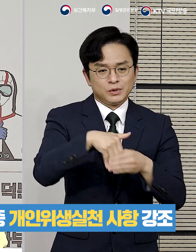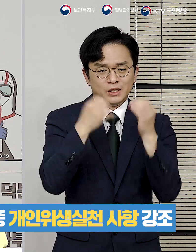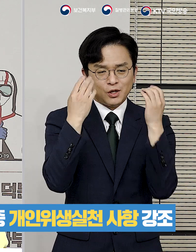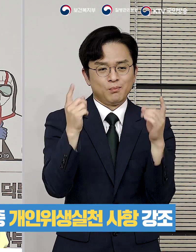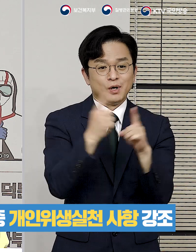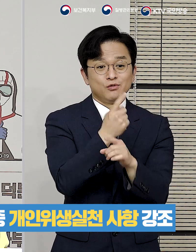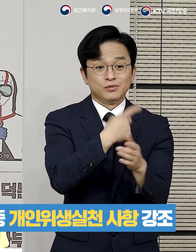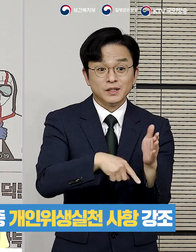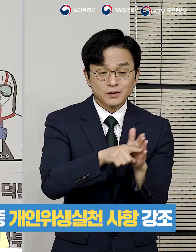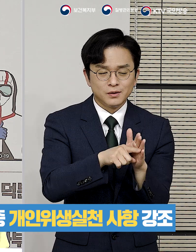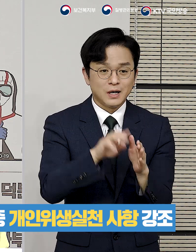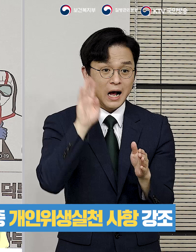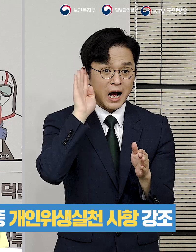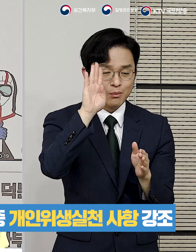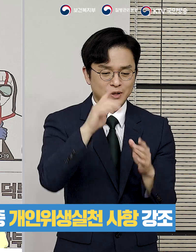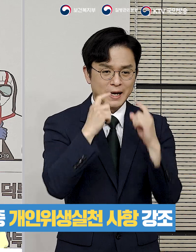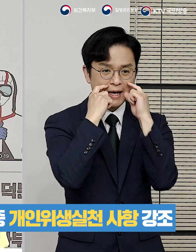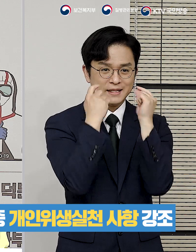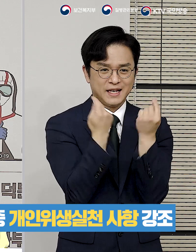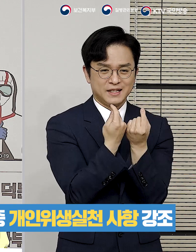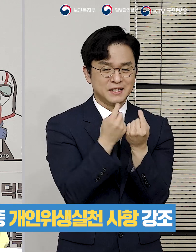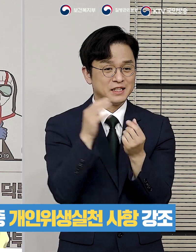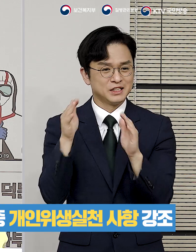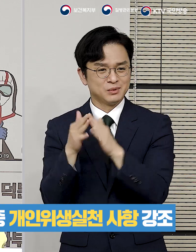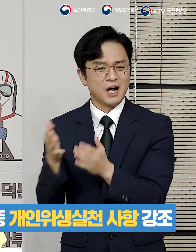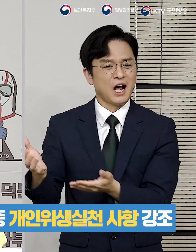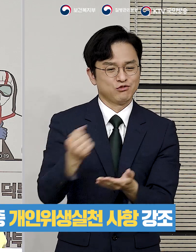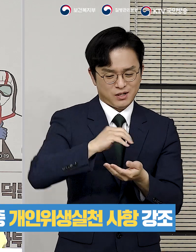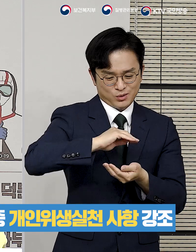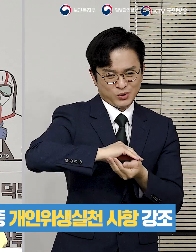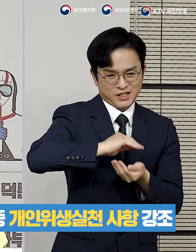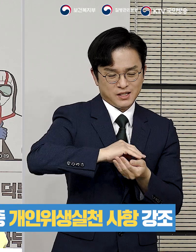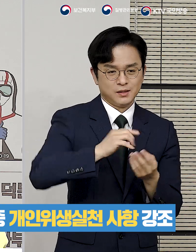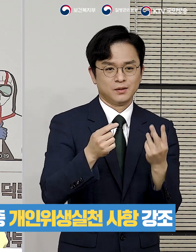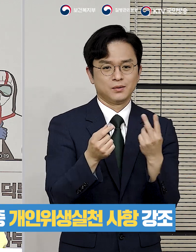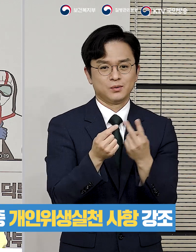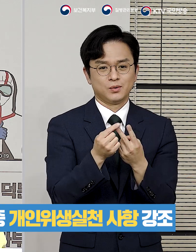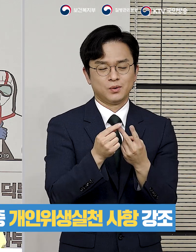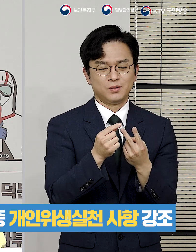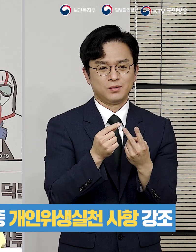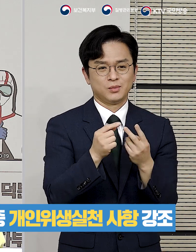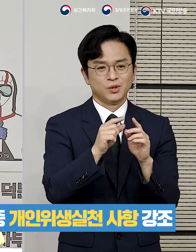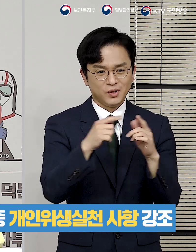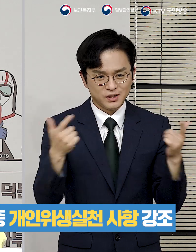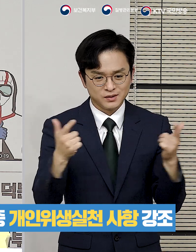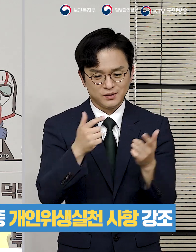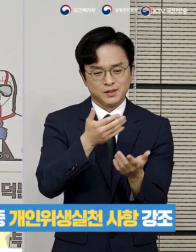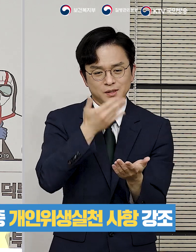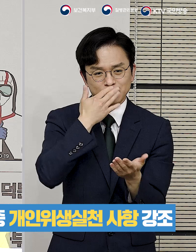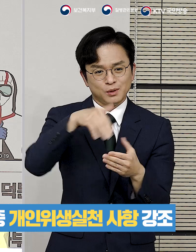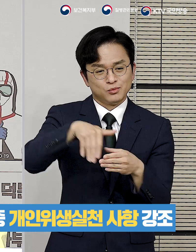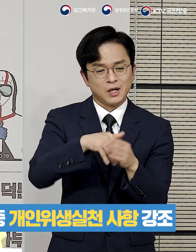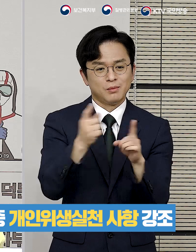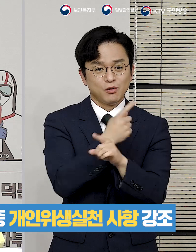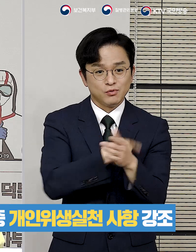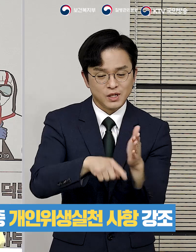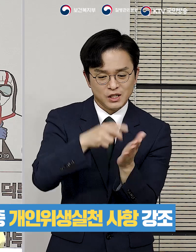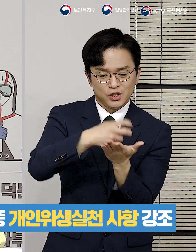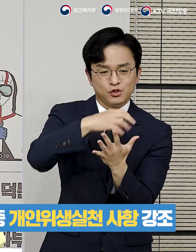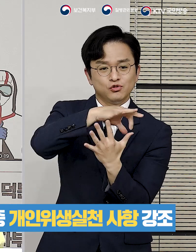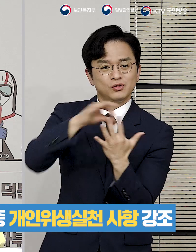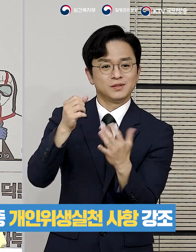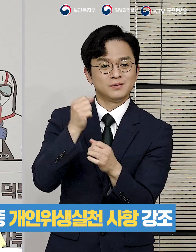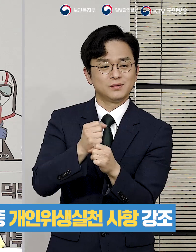따라서 정부는 건전한 음식 문화 정착을 위하여 개인 용기 사용, 덜어먹기 등 식사 중 개인 위생 실천